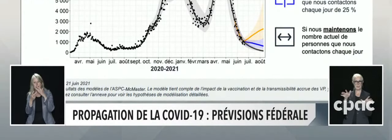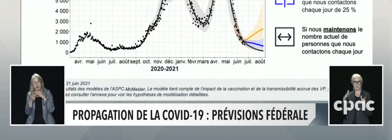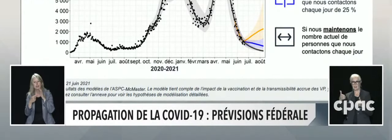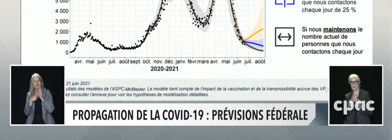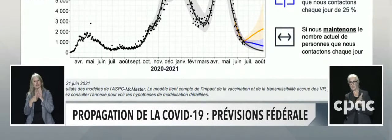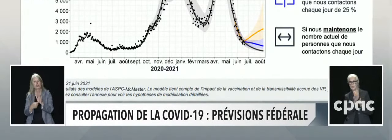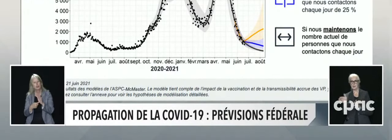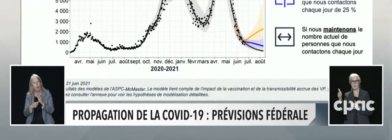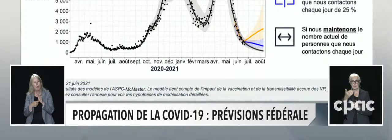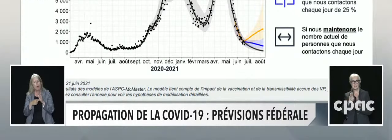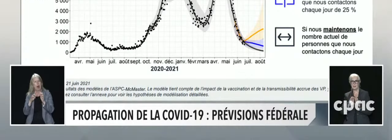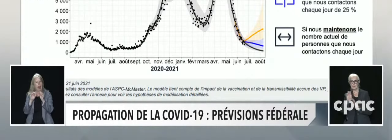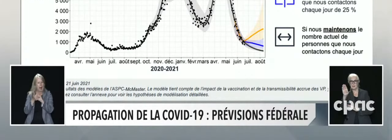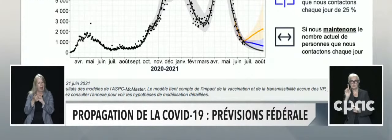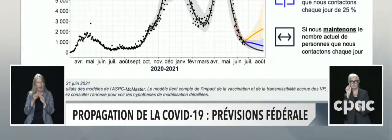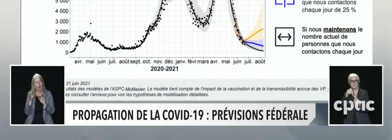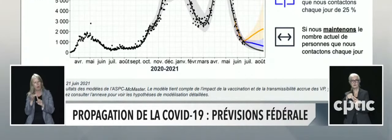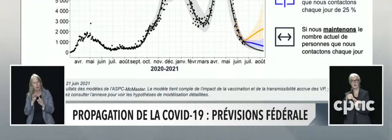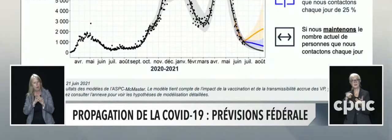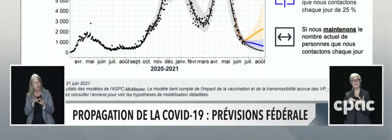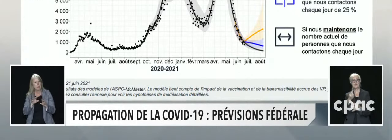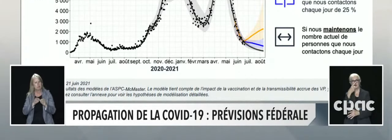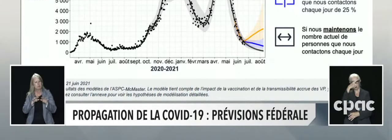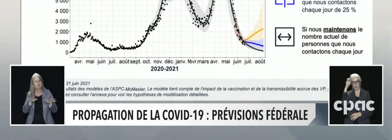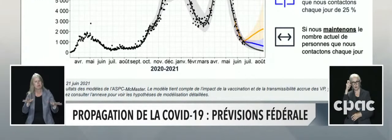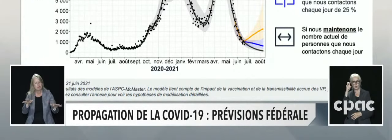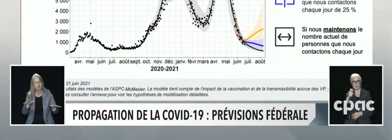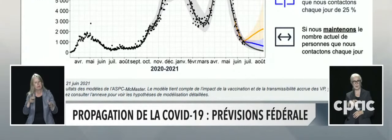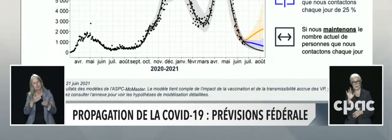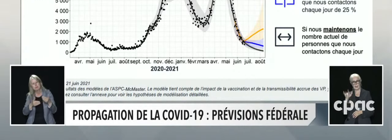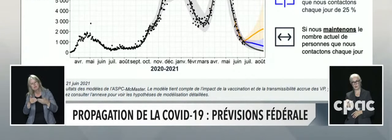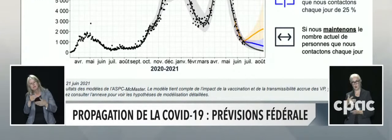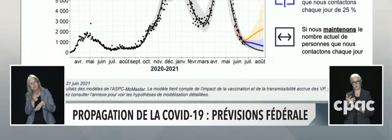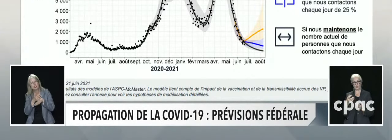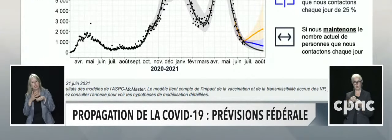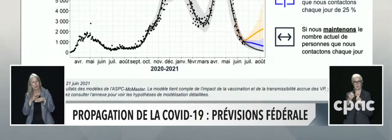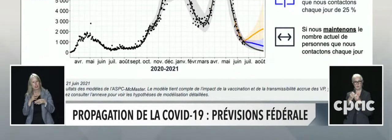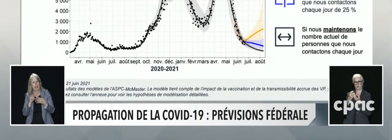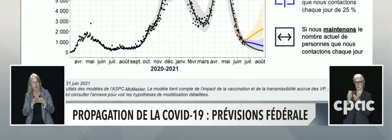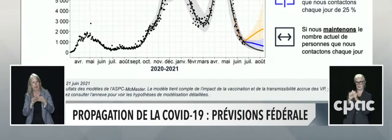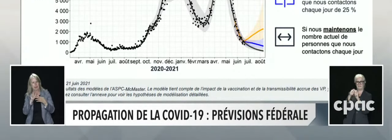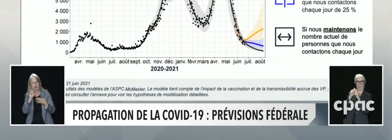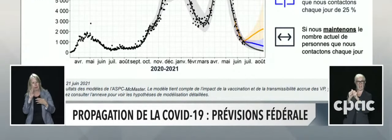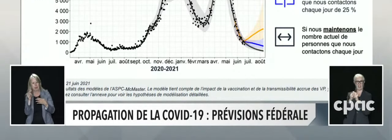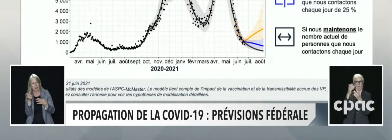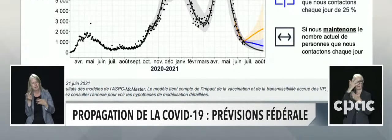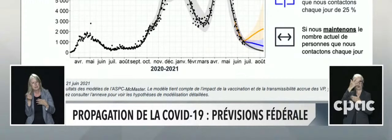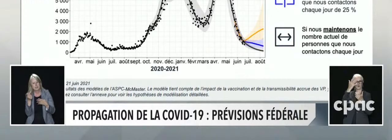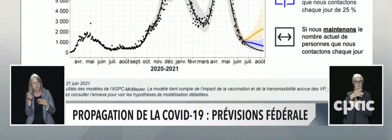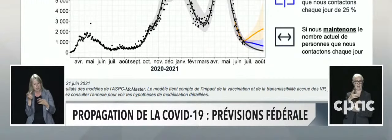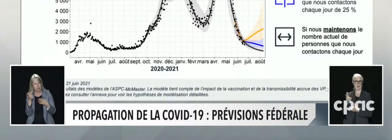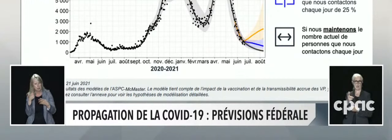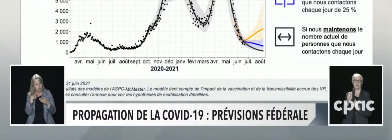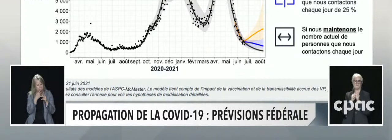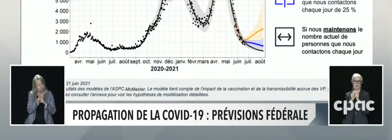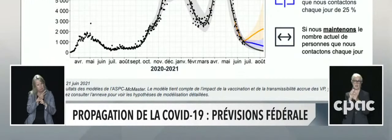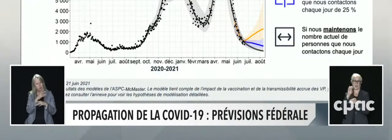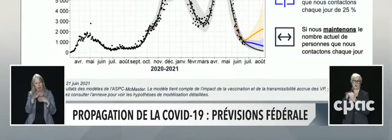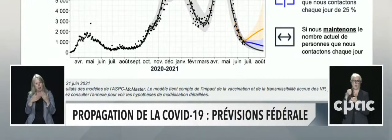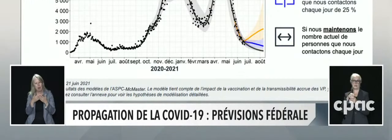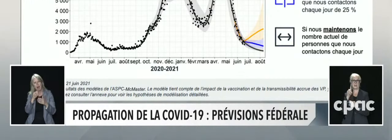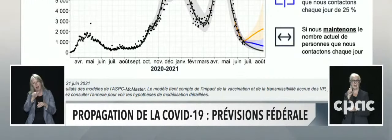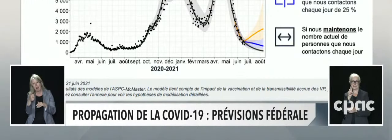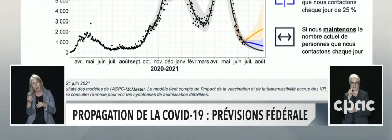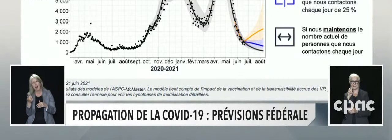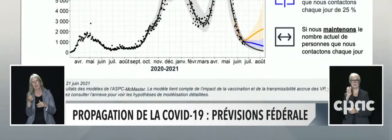pourrait évoluer jusqu'au début d'août, compte tenu des effets des variants préoccupants, y compris du variant Delta et